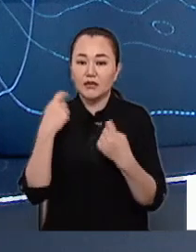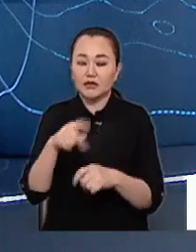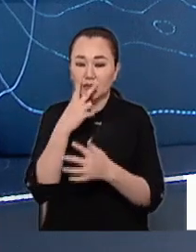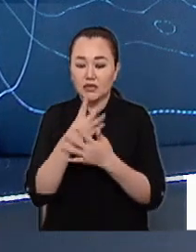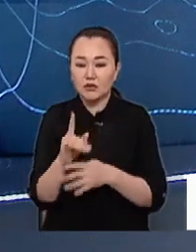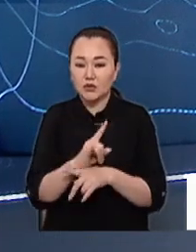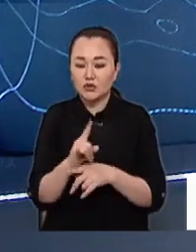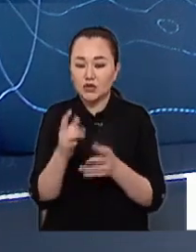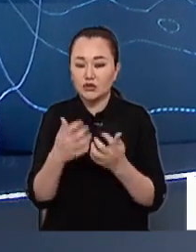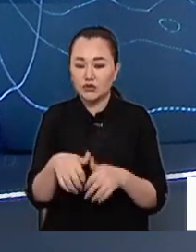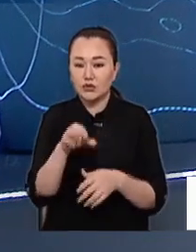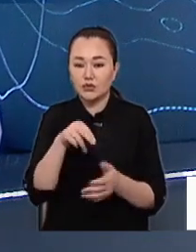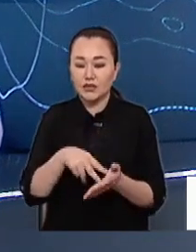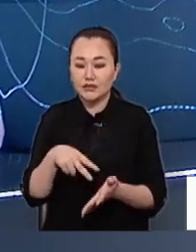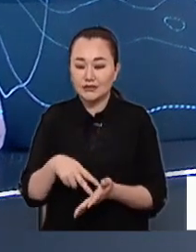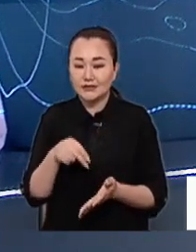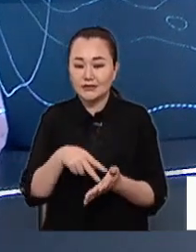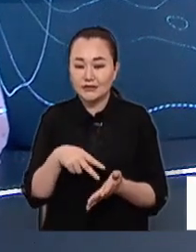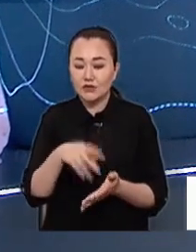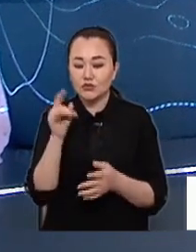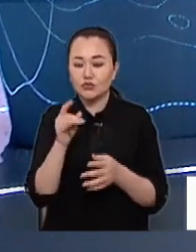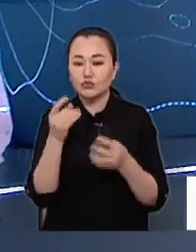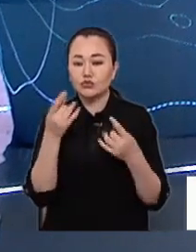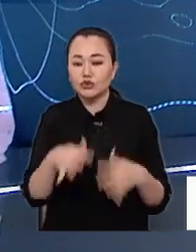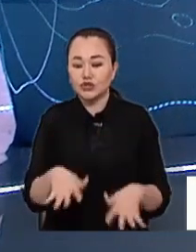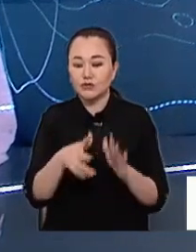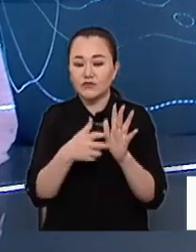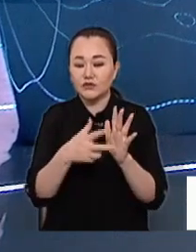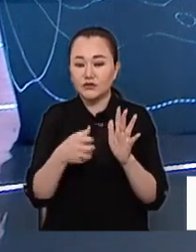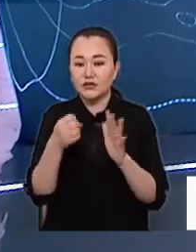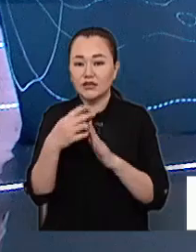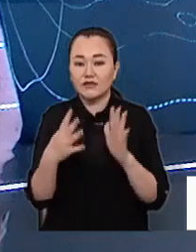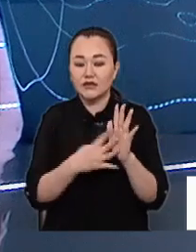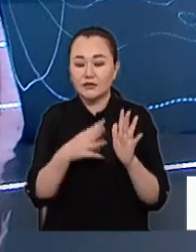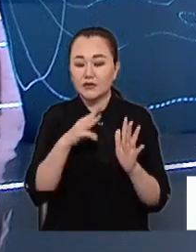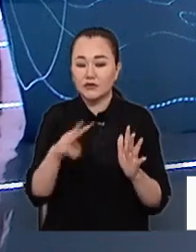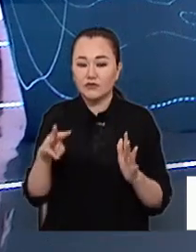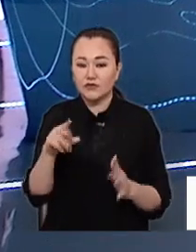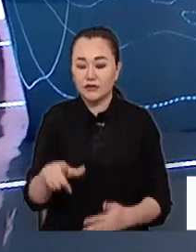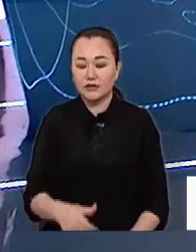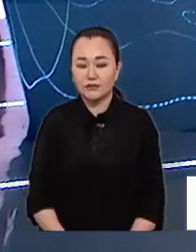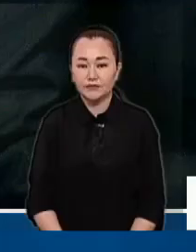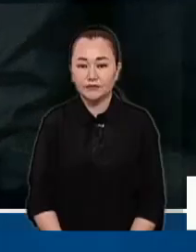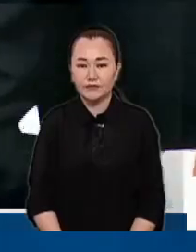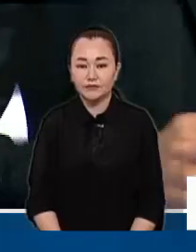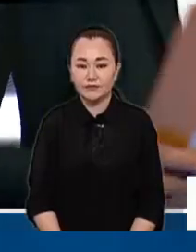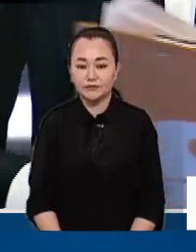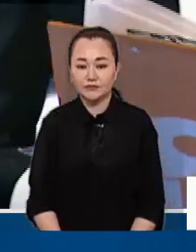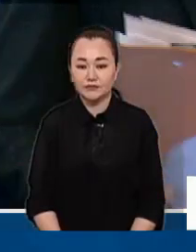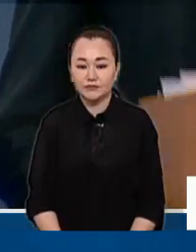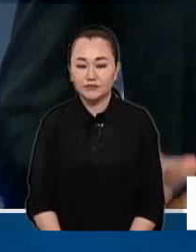показал ложные отчеты об оценке. Ущерб государству составил 819 миллионов тенге.